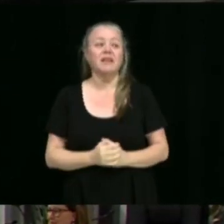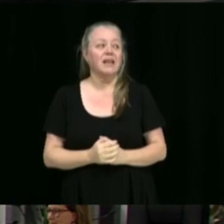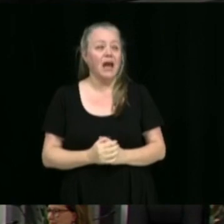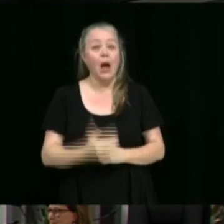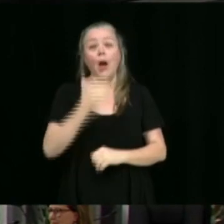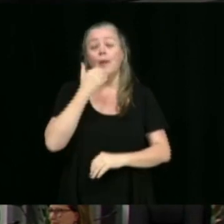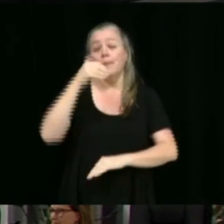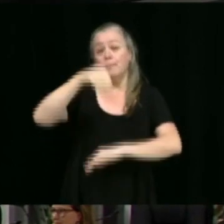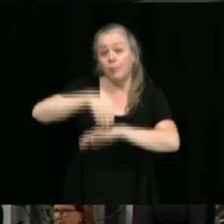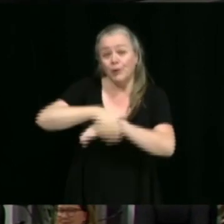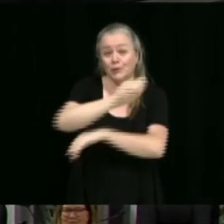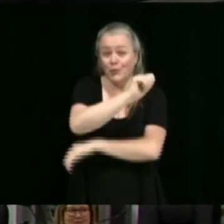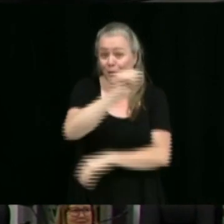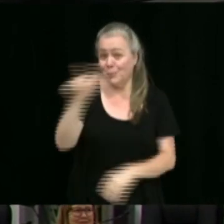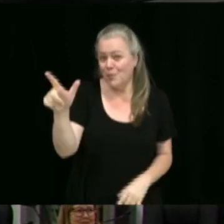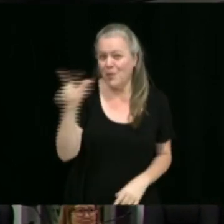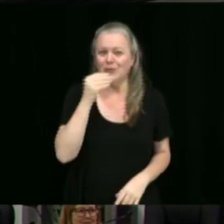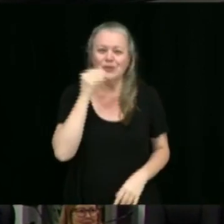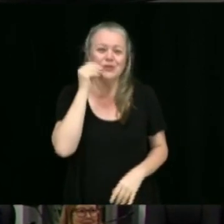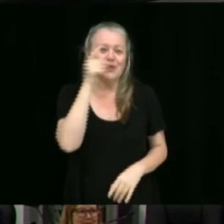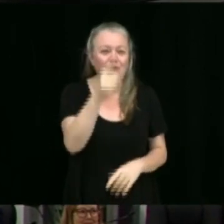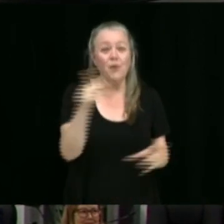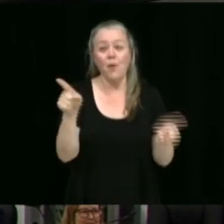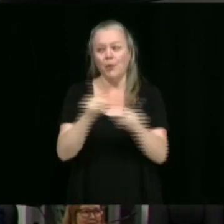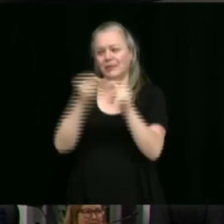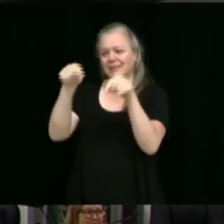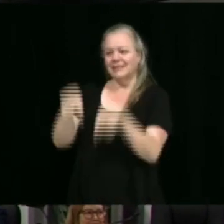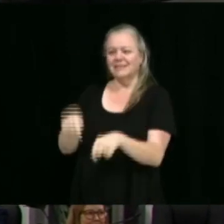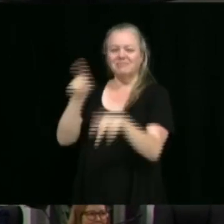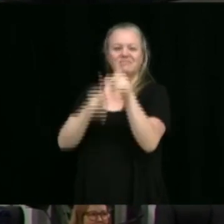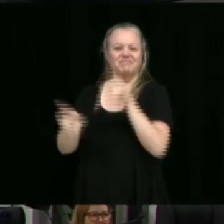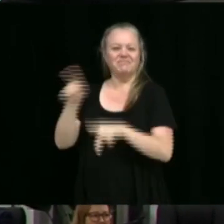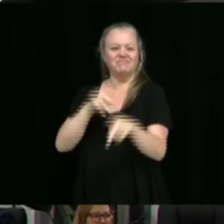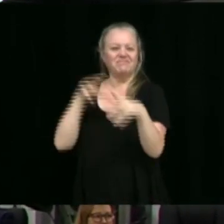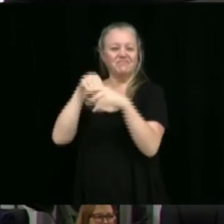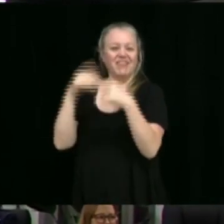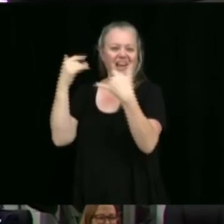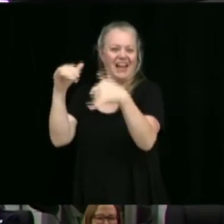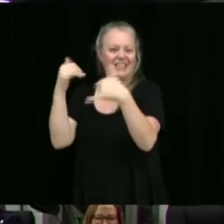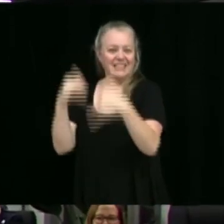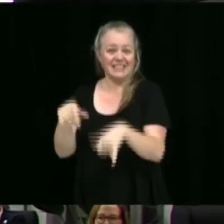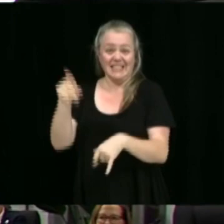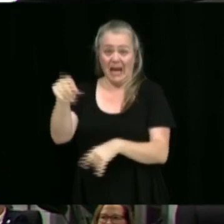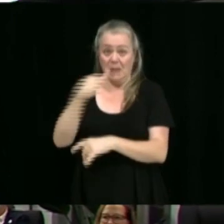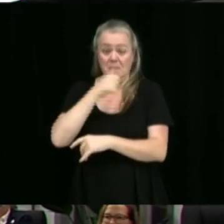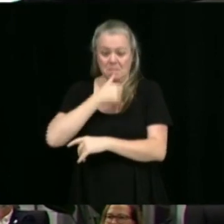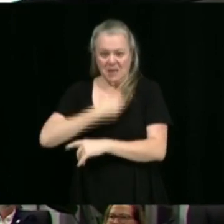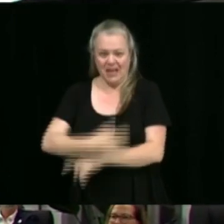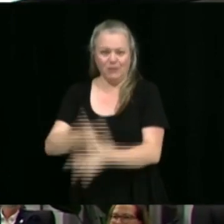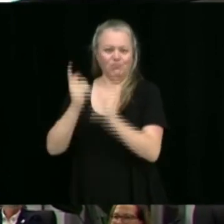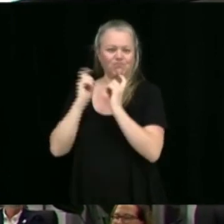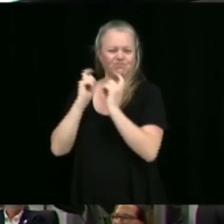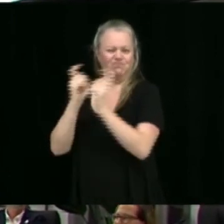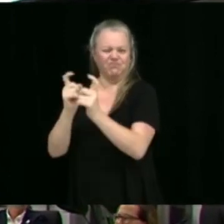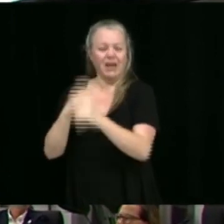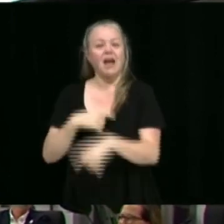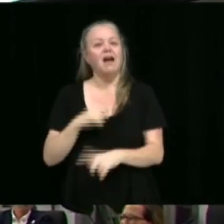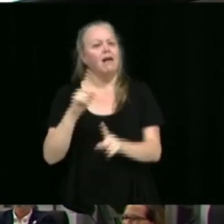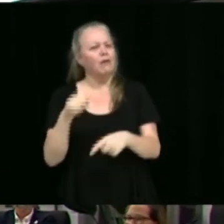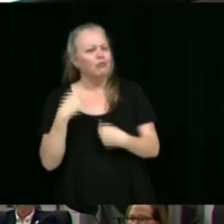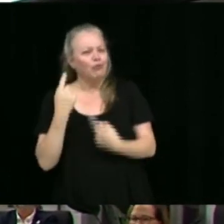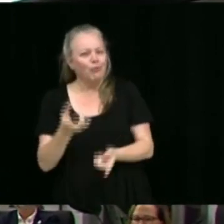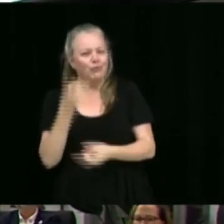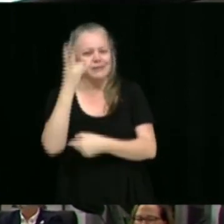maison et un bonsoir particulier à tous nos gens qui sont dans la salle qui vont se voir remettre cette distinction. 17 ans